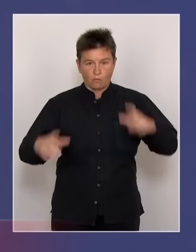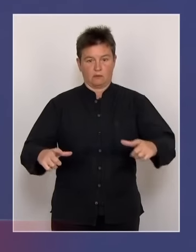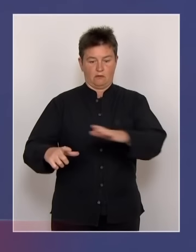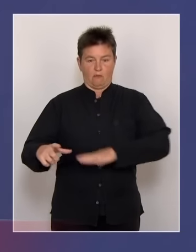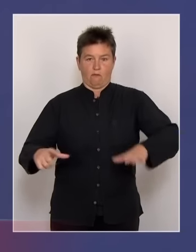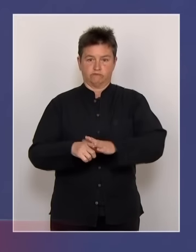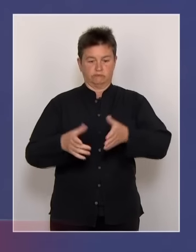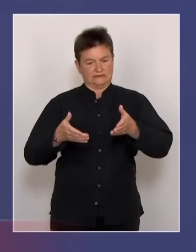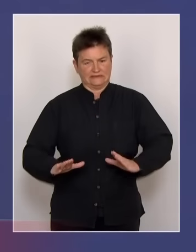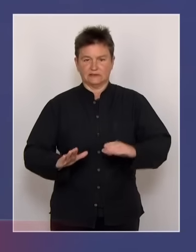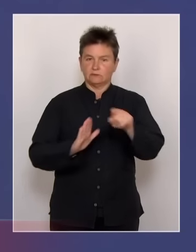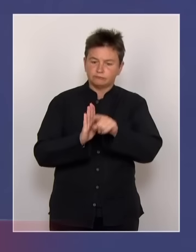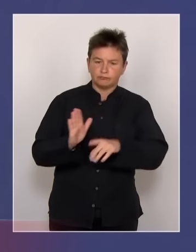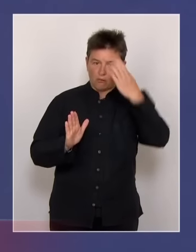plus